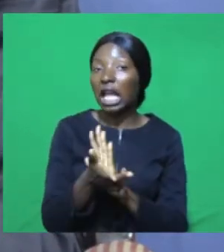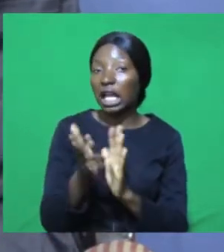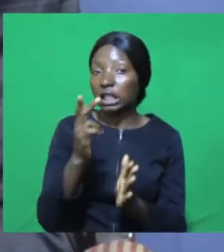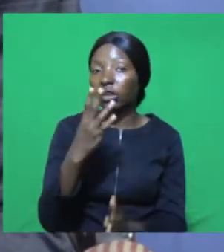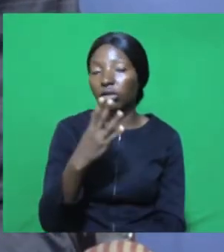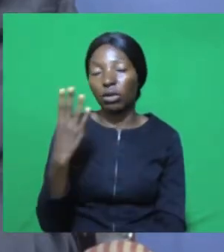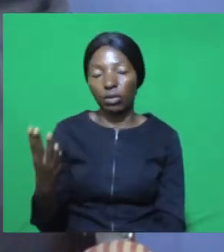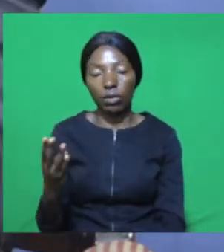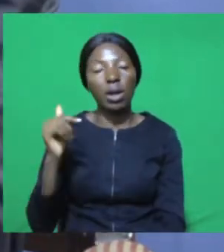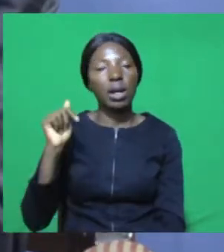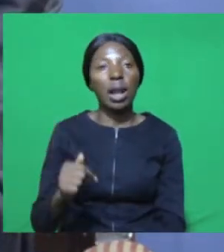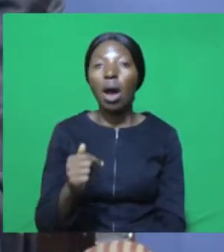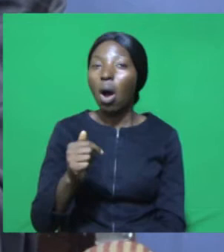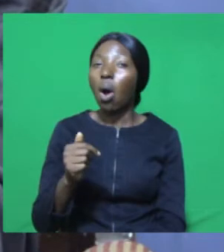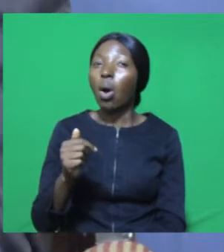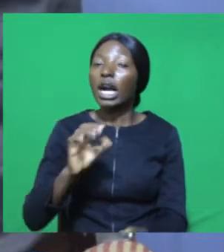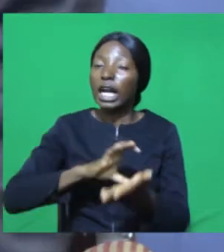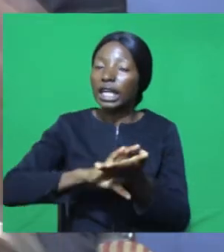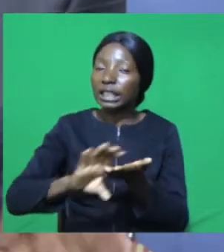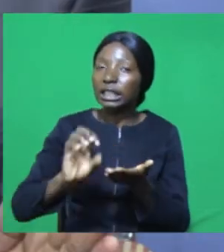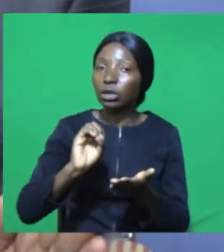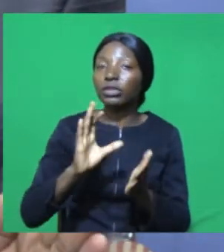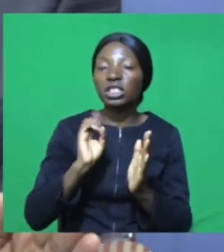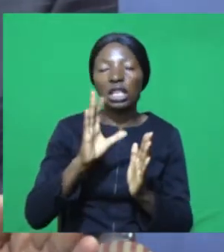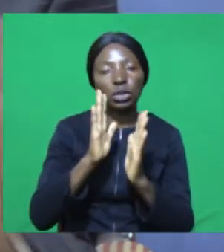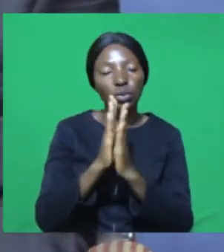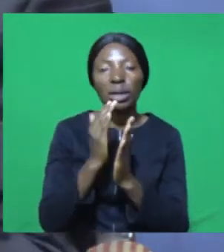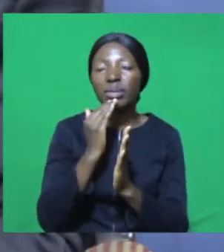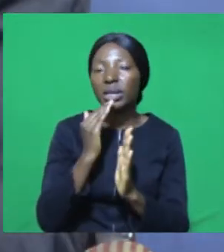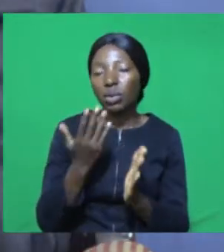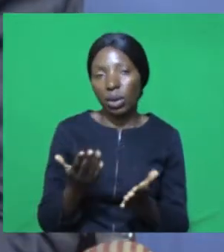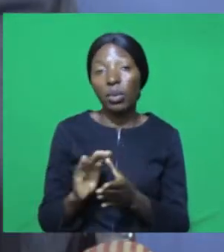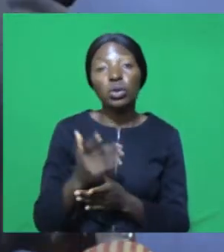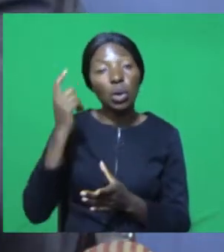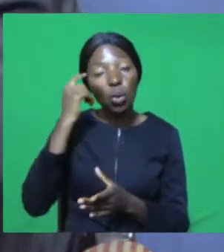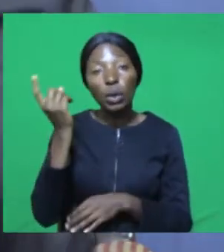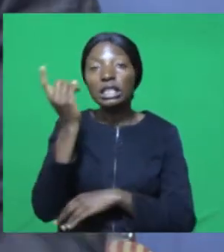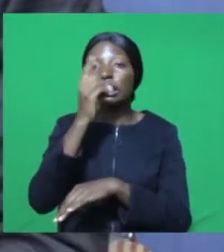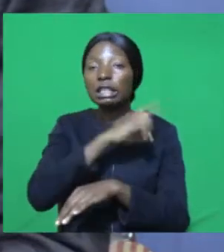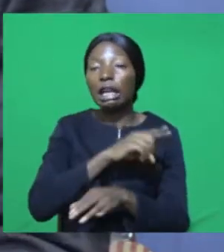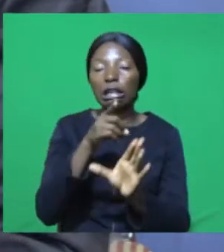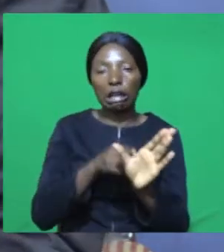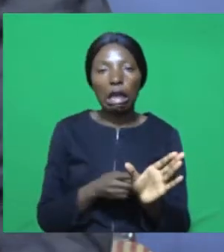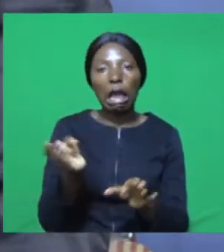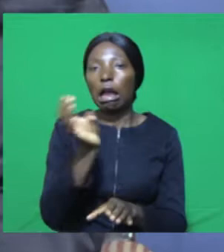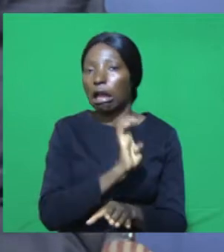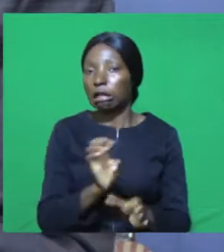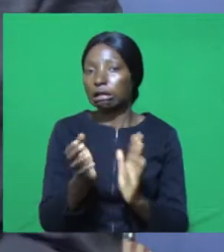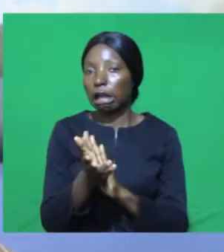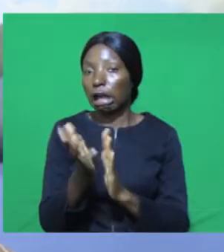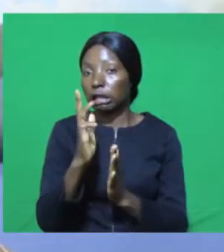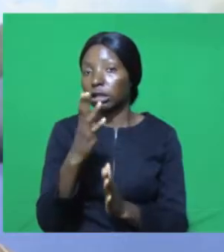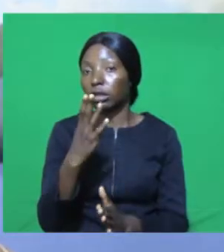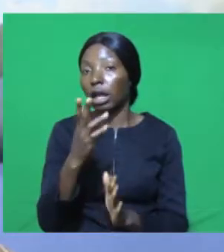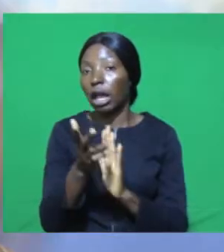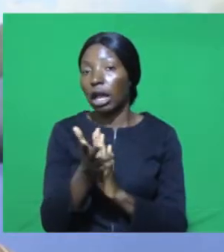kucheneswa kwenzvimbo tsvene kudii ita sei. Padate tambosiya taziva parinoperera i1844. Exactly. Right, saka